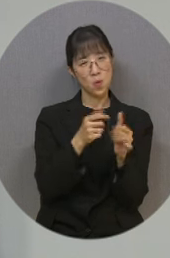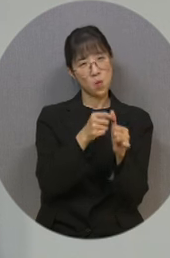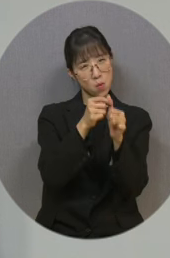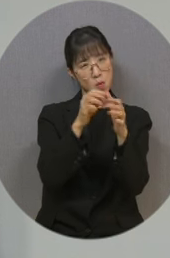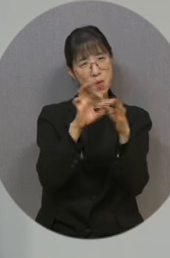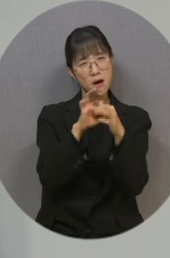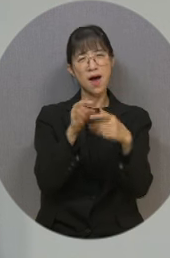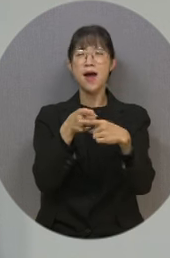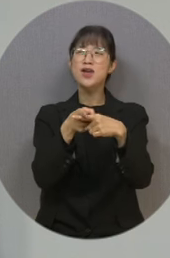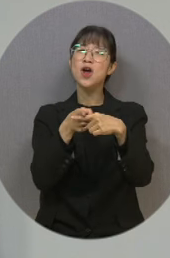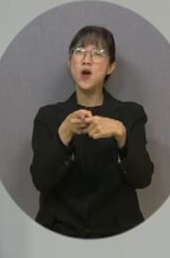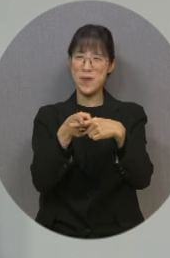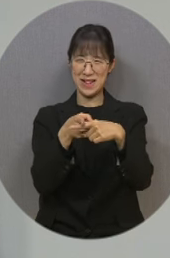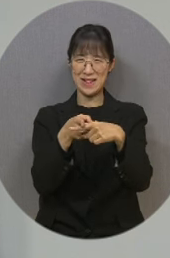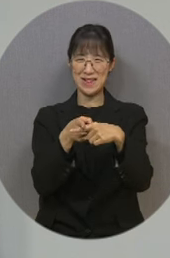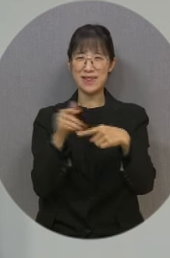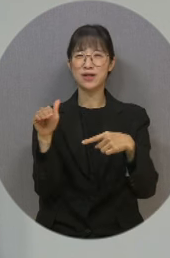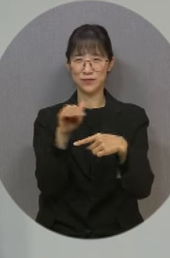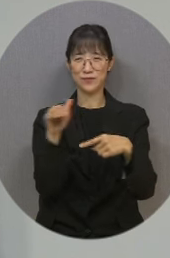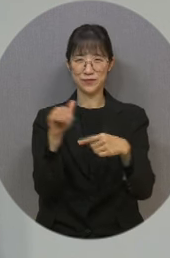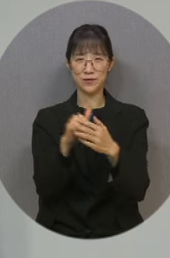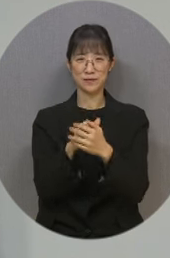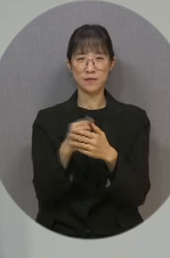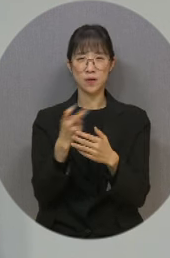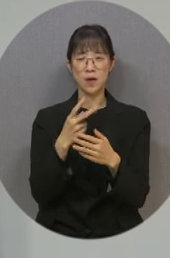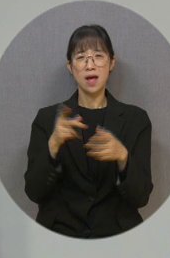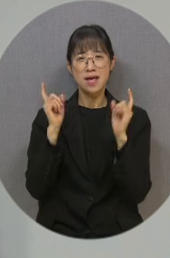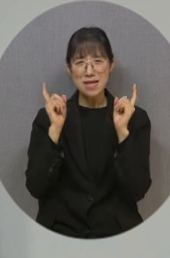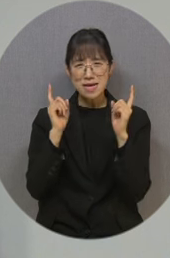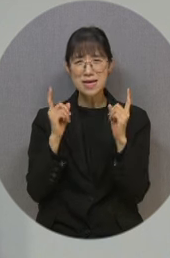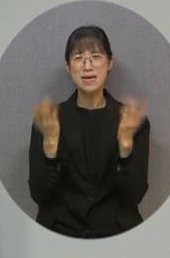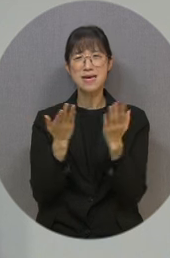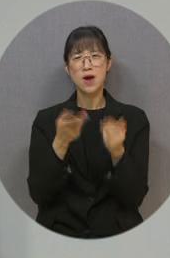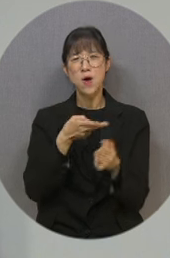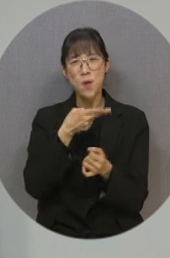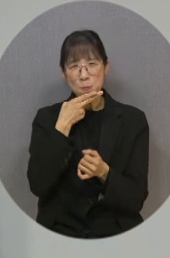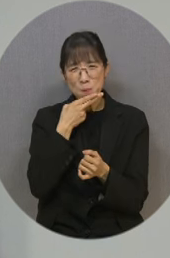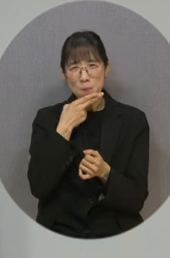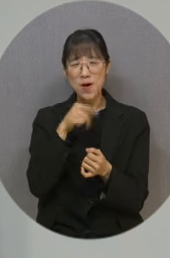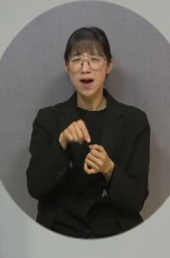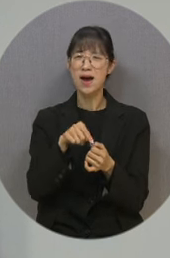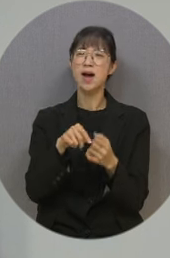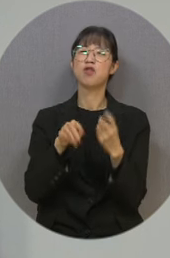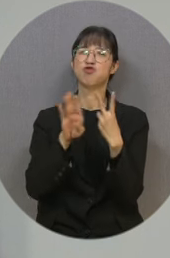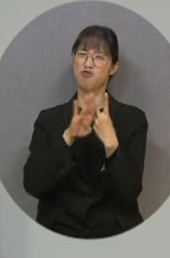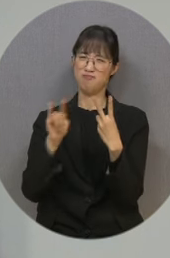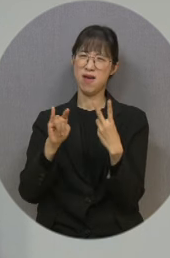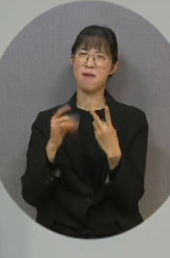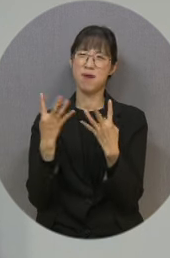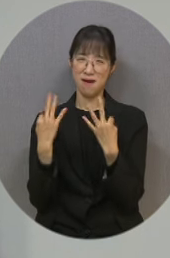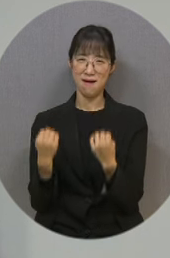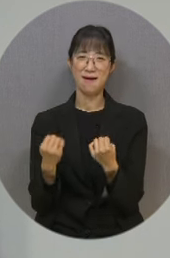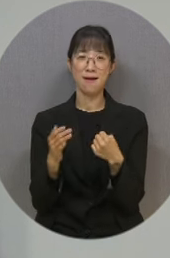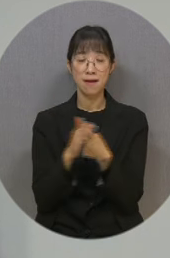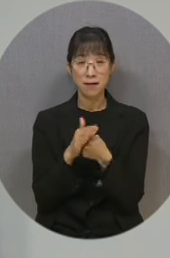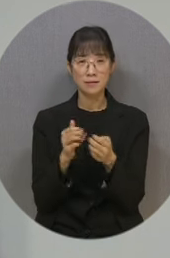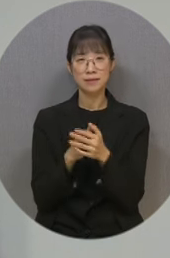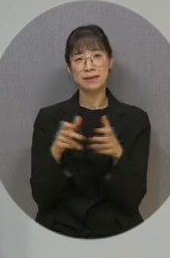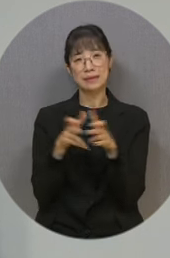절반 수준이고요 그다음에 실업률은 오히려 어 두 배 정도 많습니다 그래서